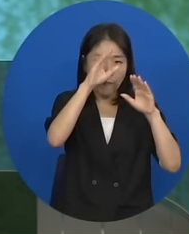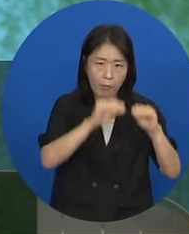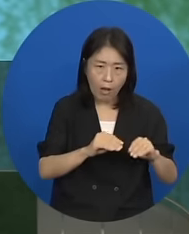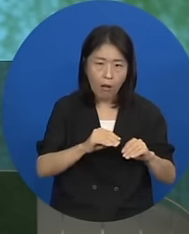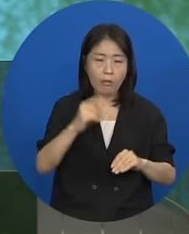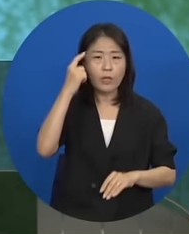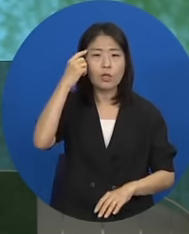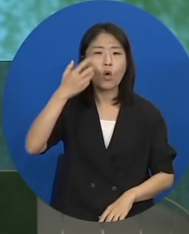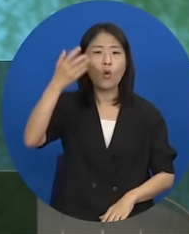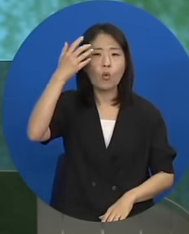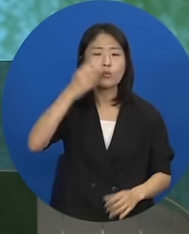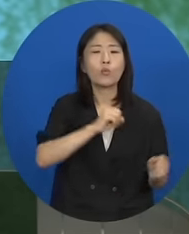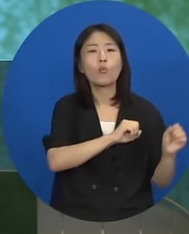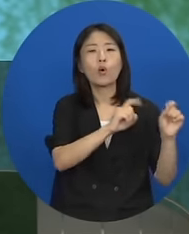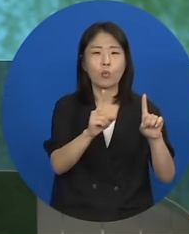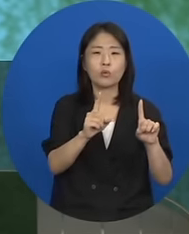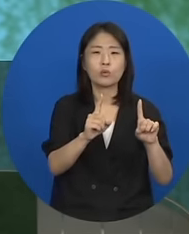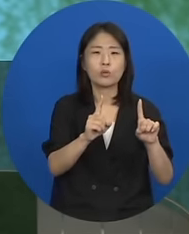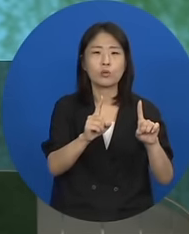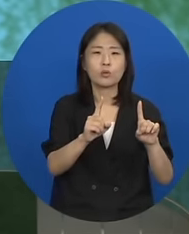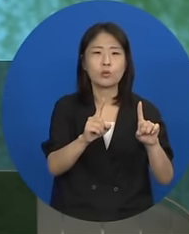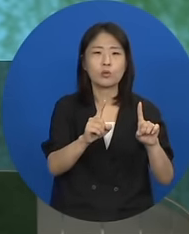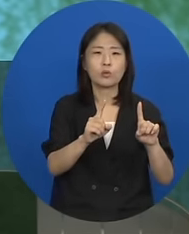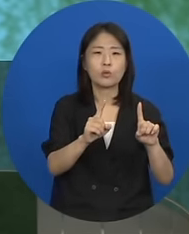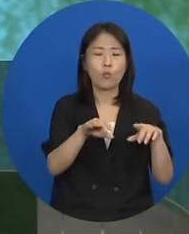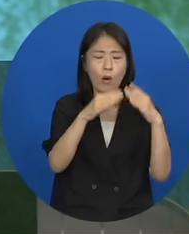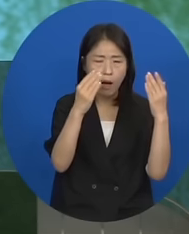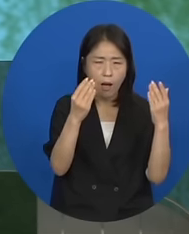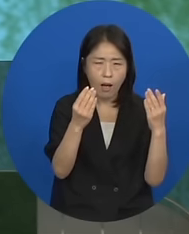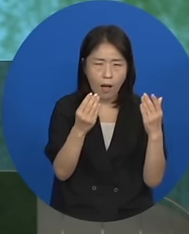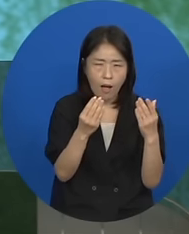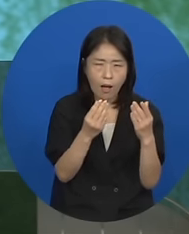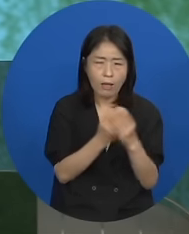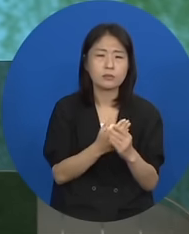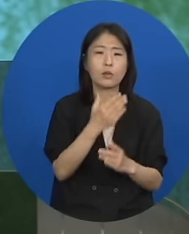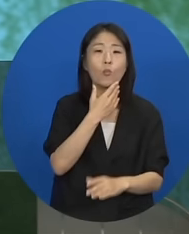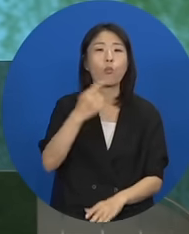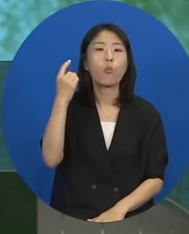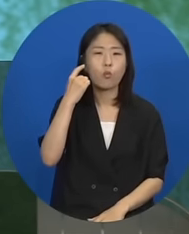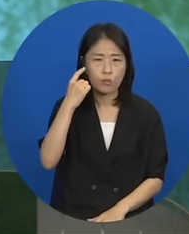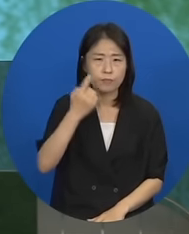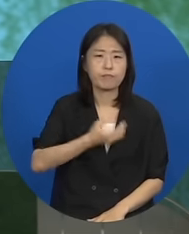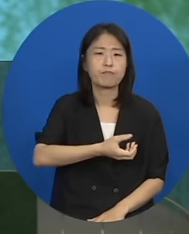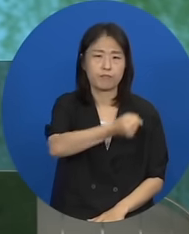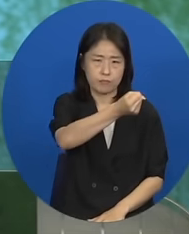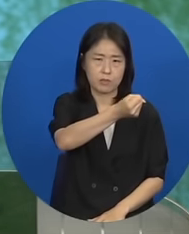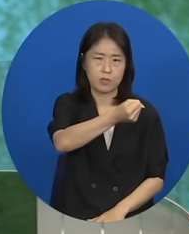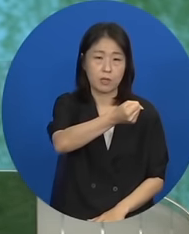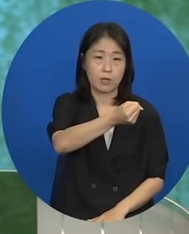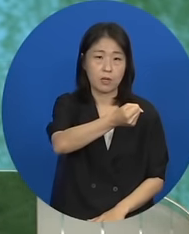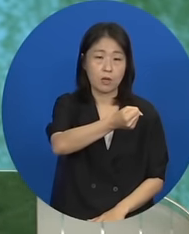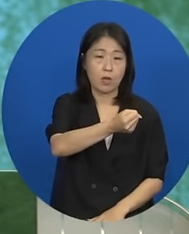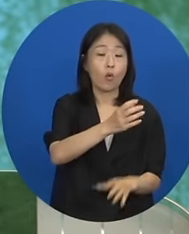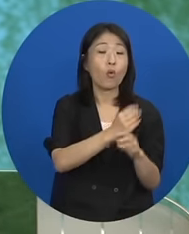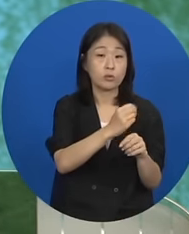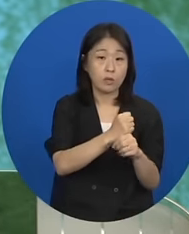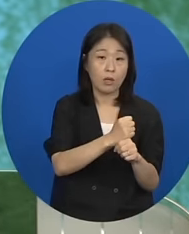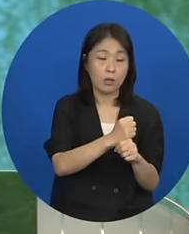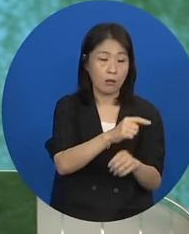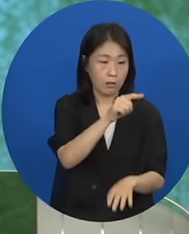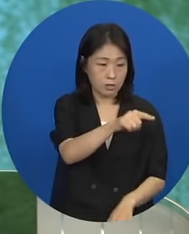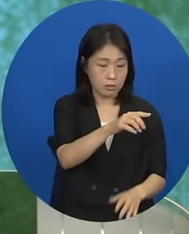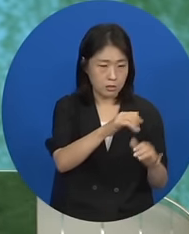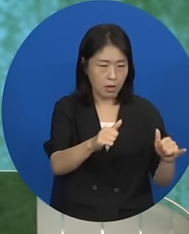구원받는 총체적인 구원의 은혜를 누리게 되었어요 언제요 그가 감사했을 때